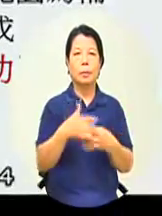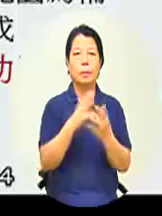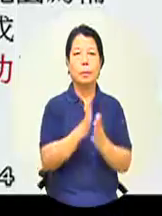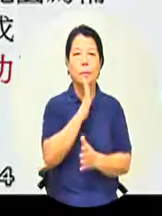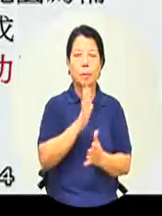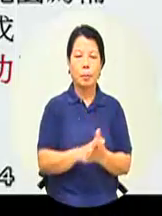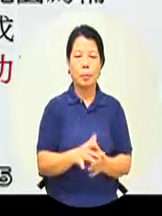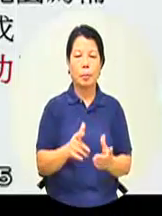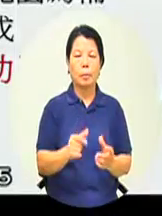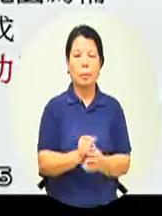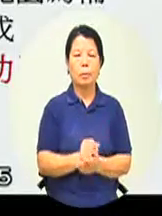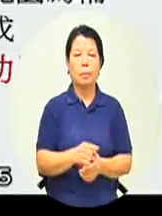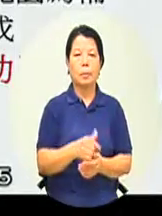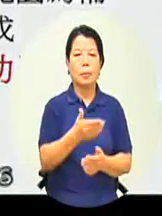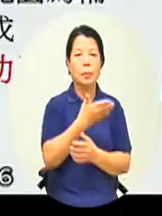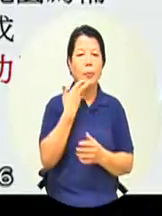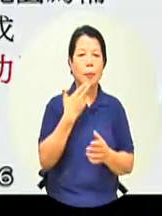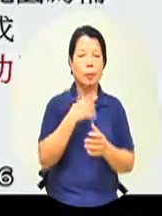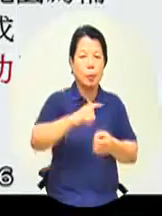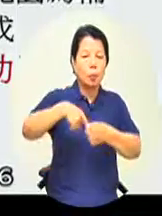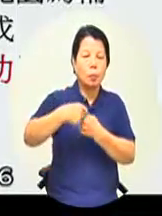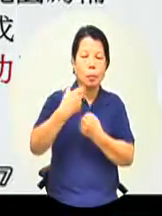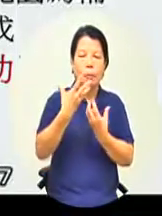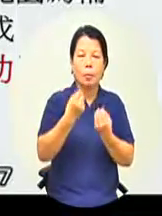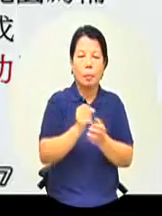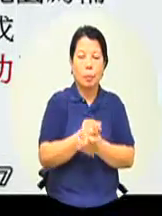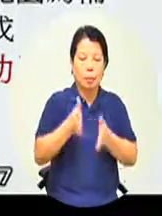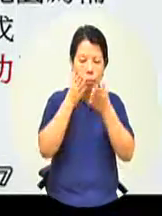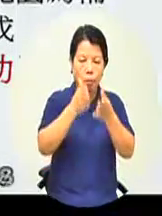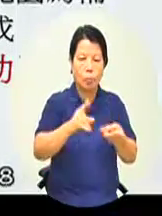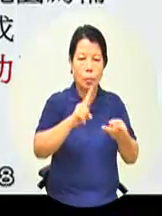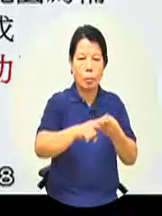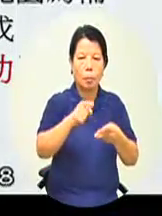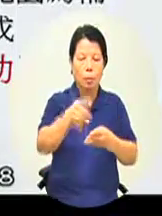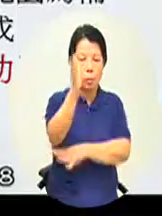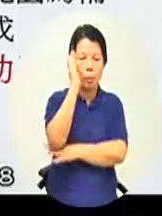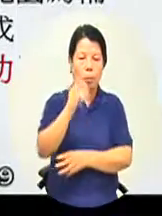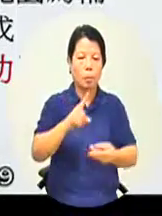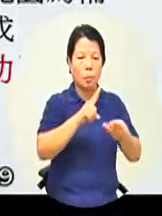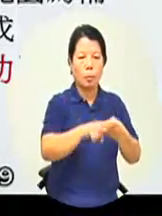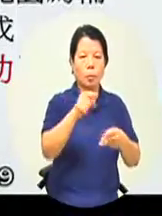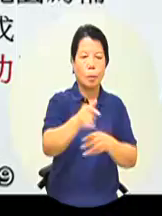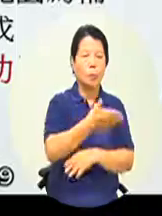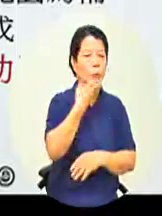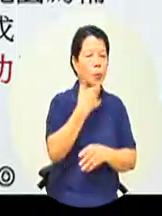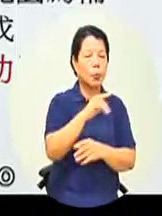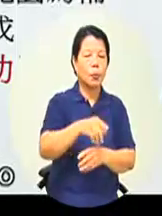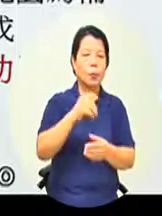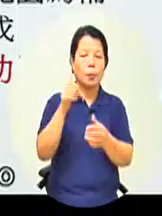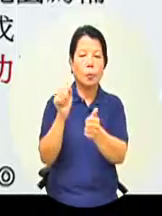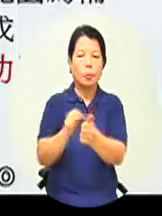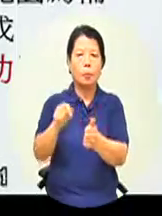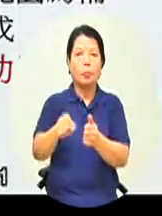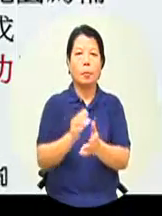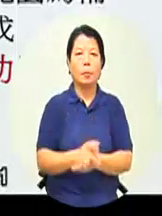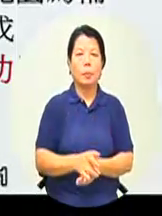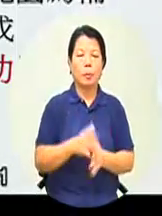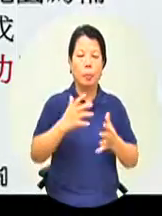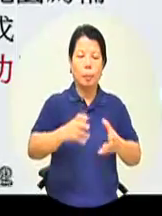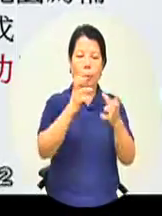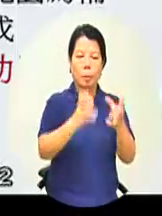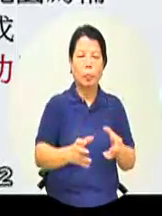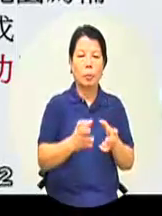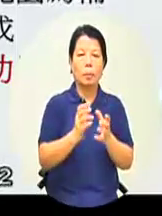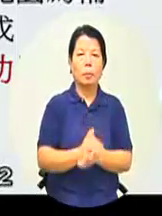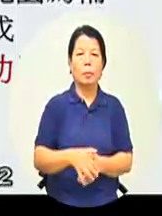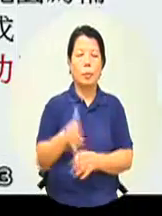营利的幼儿园为主，公立的幼儿园为辅。那当然为什么会这样提，是因为我们知道设立公益